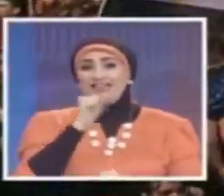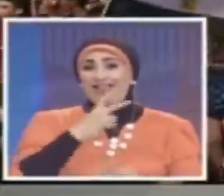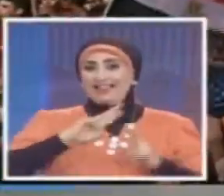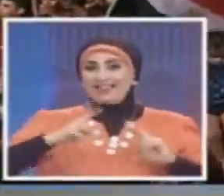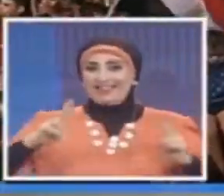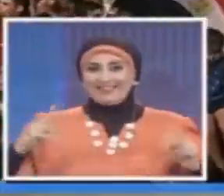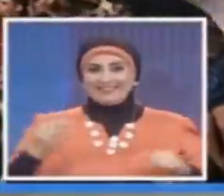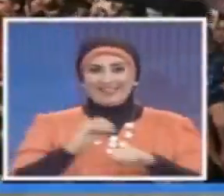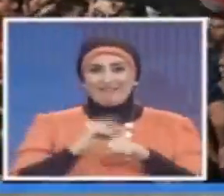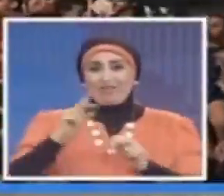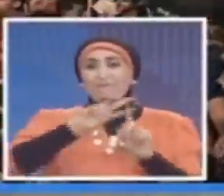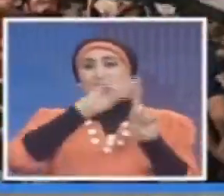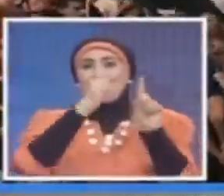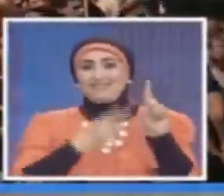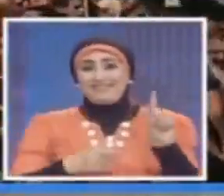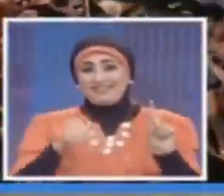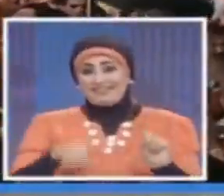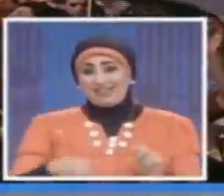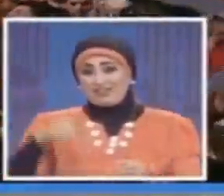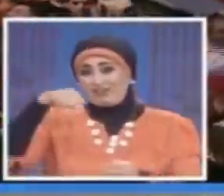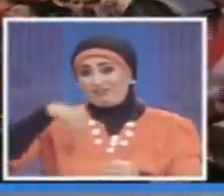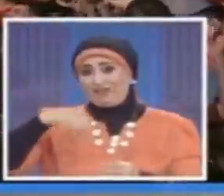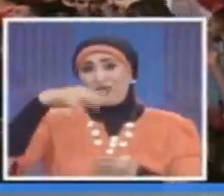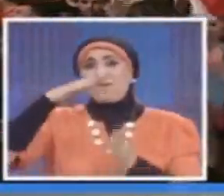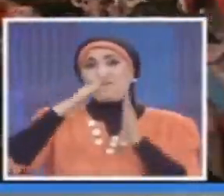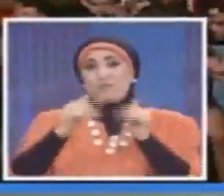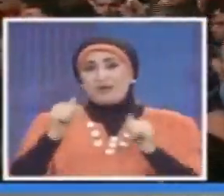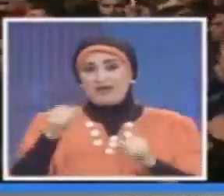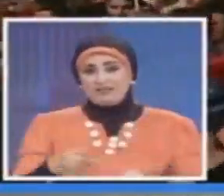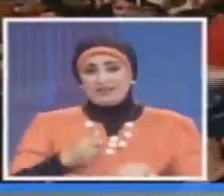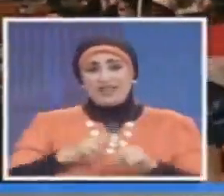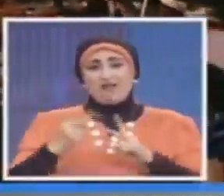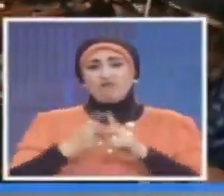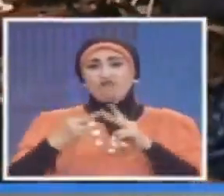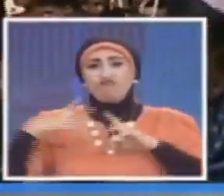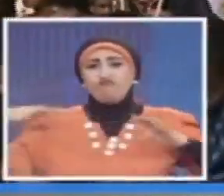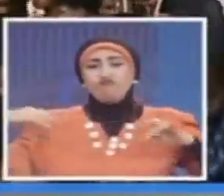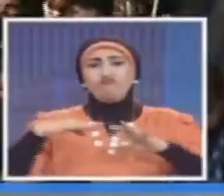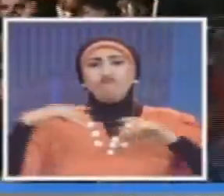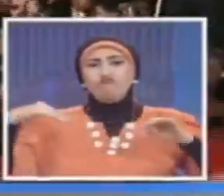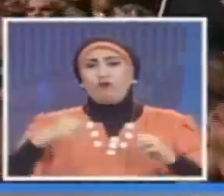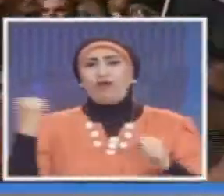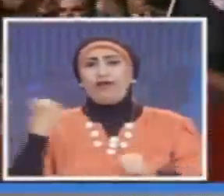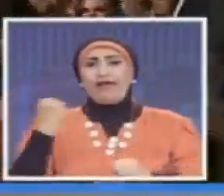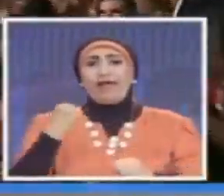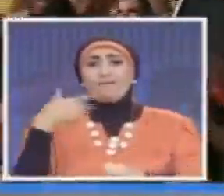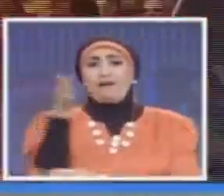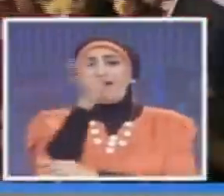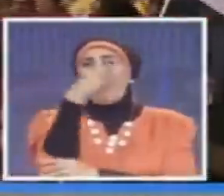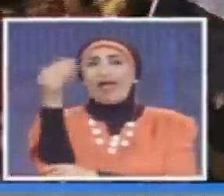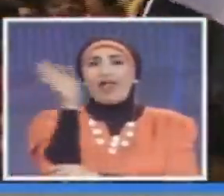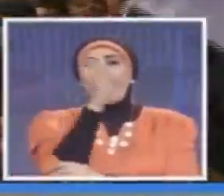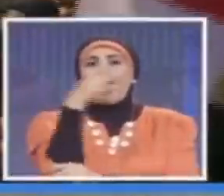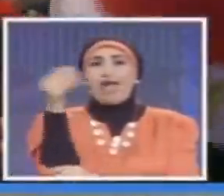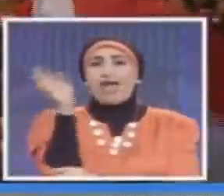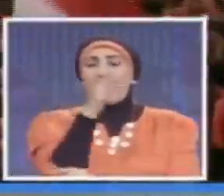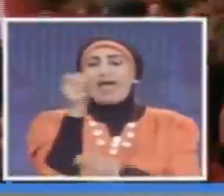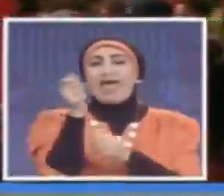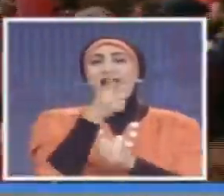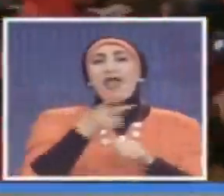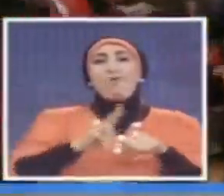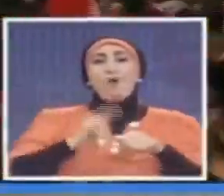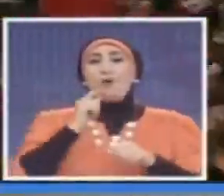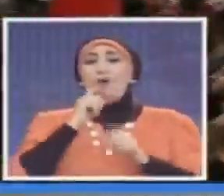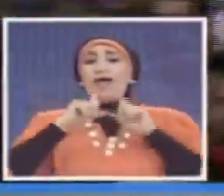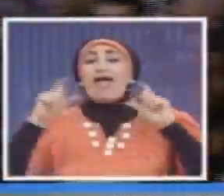من الفنانين. وفي منطقة المنصة بمدينة نصر في القاهرة تجمعت حشود كبيرة من المواطنين